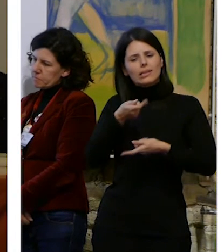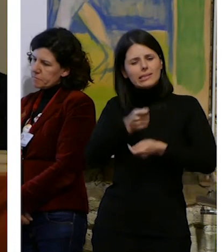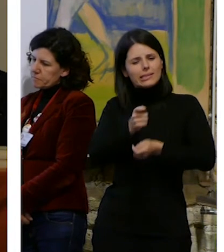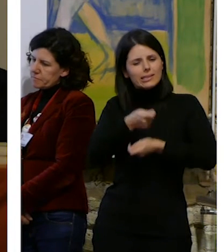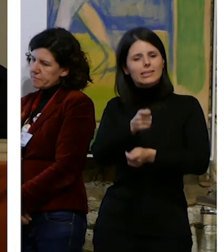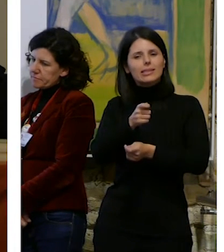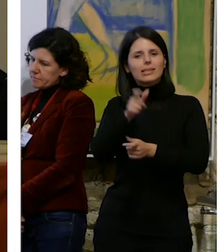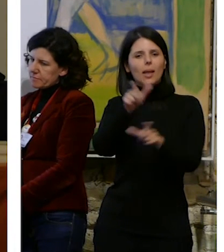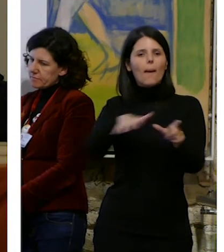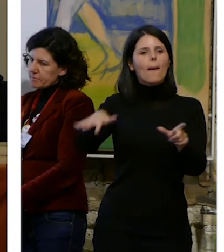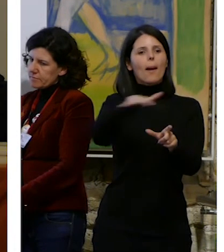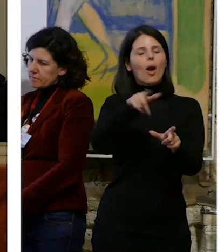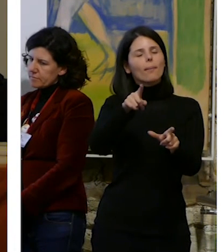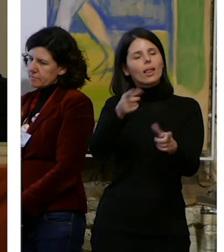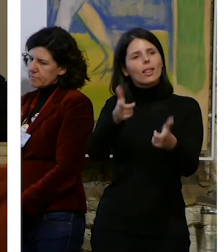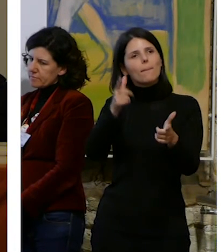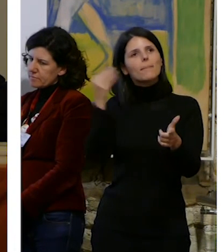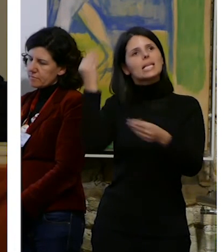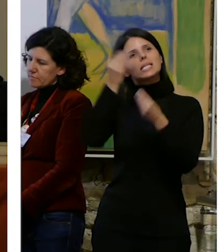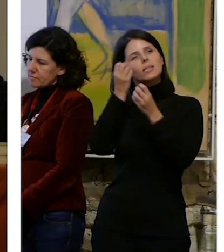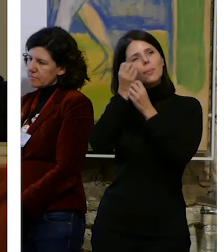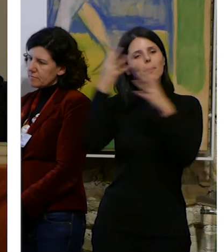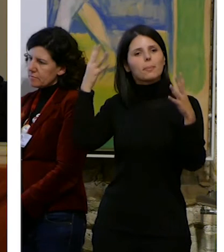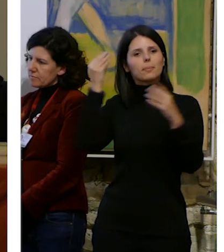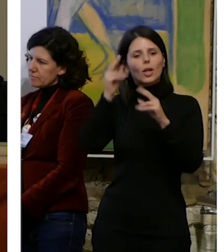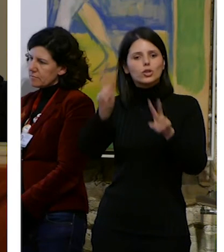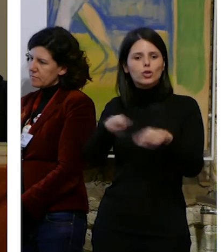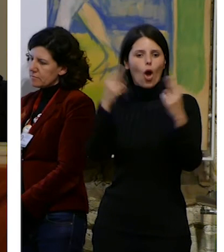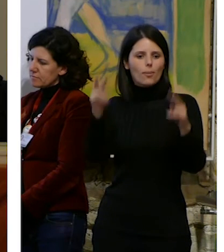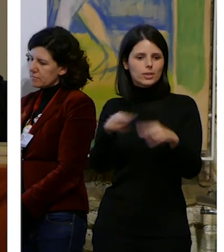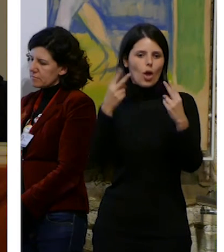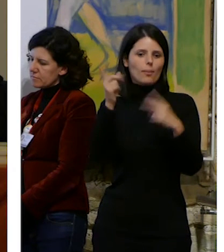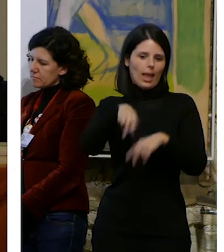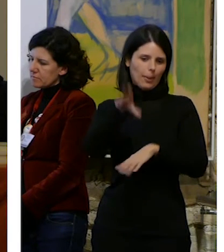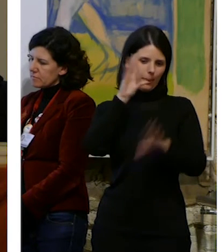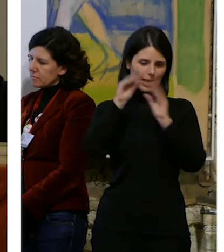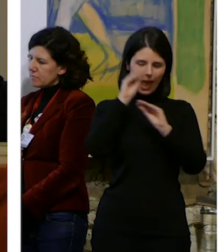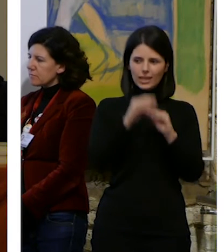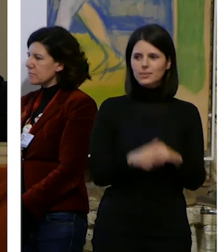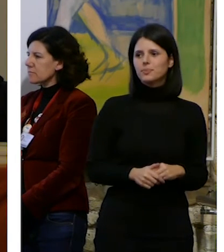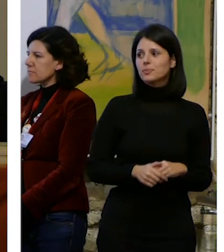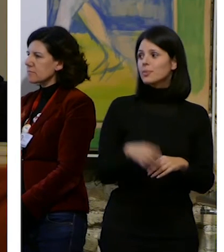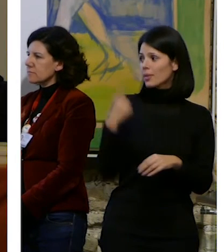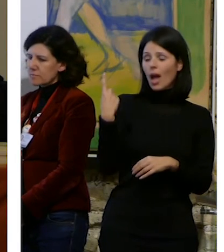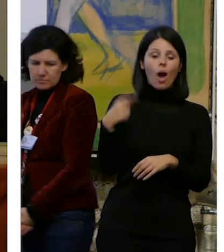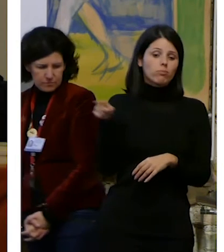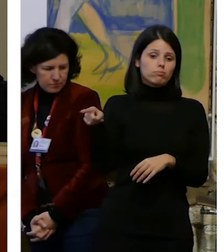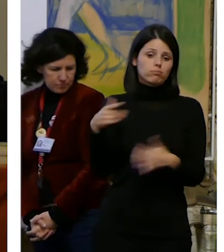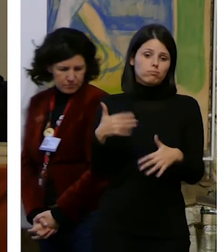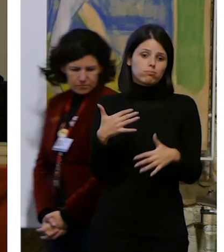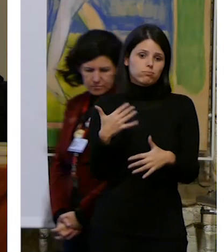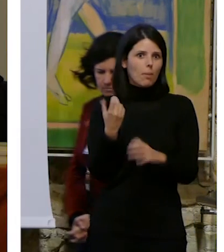spingendoti a pensare, quindi a scoprire e anche ad imparare, no? E questo penso che sia una